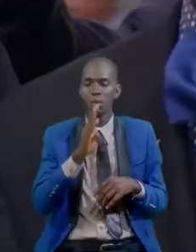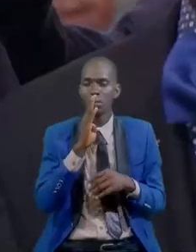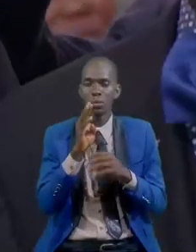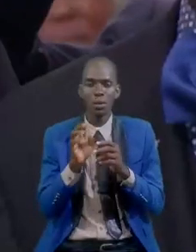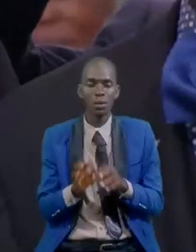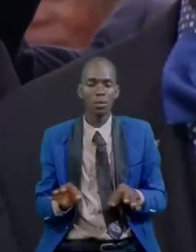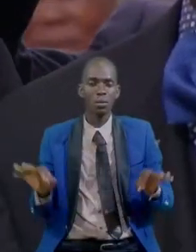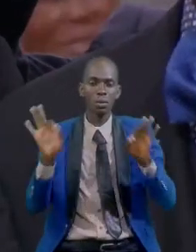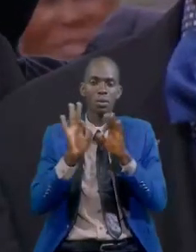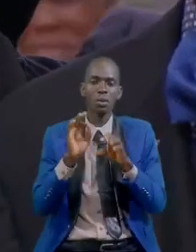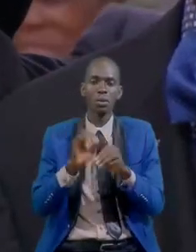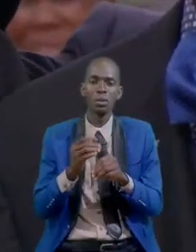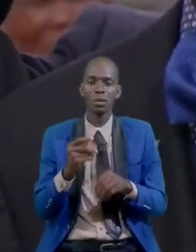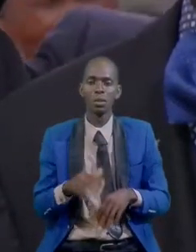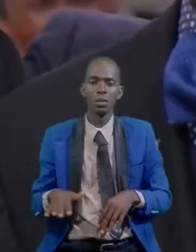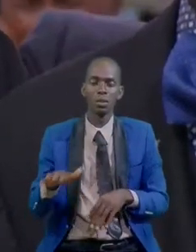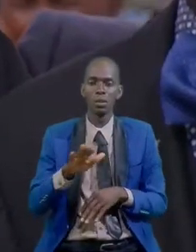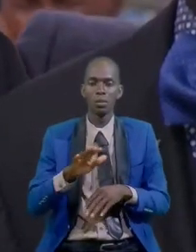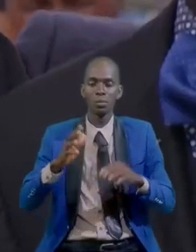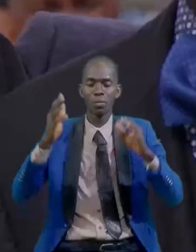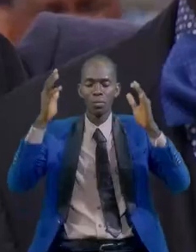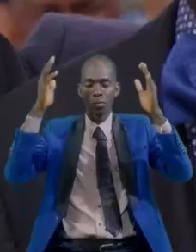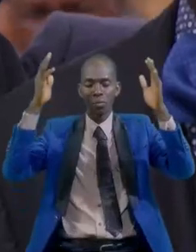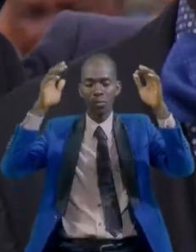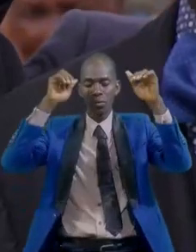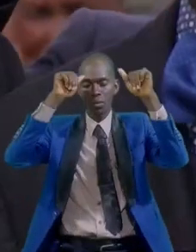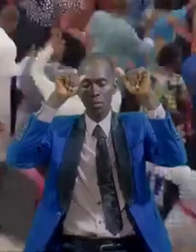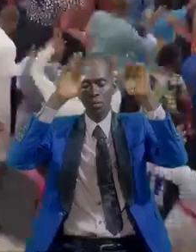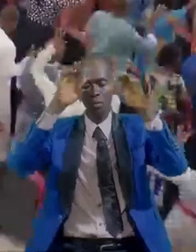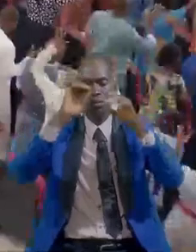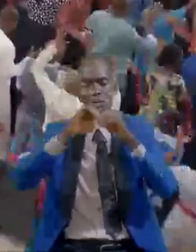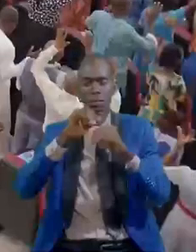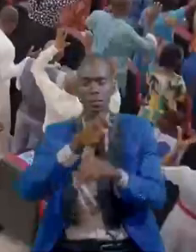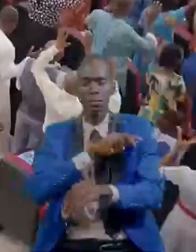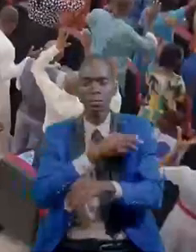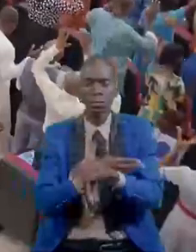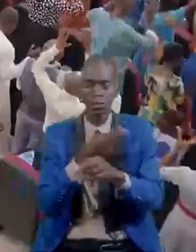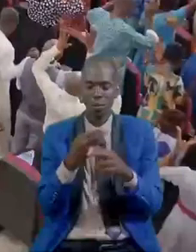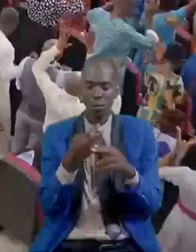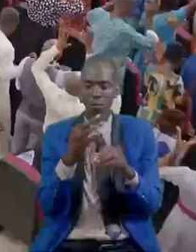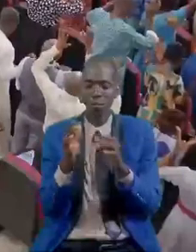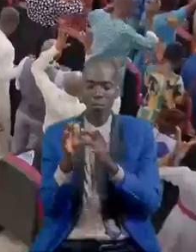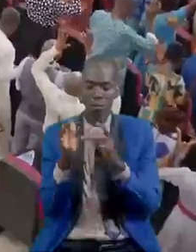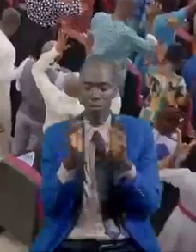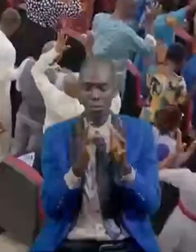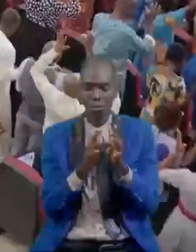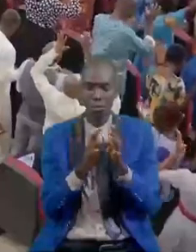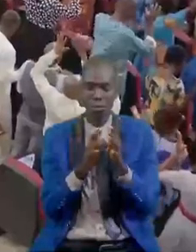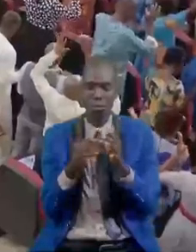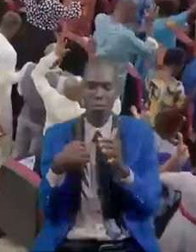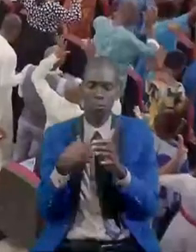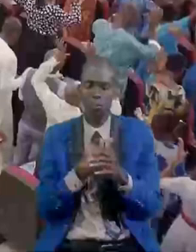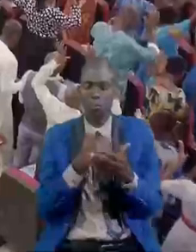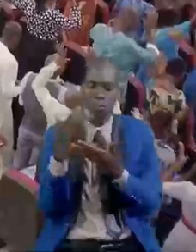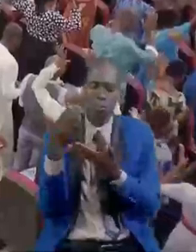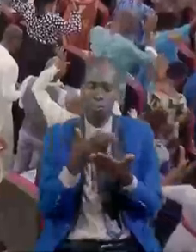le pays. Lève ses mains, Père, au nom puissant de Jésus. J'amène